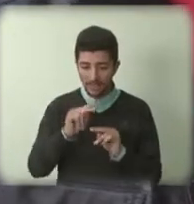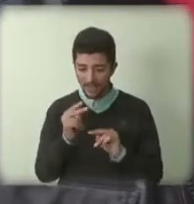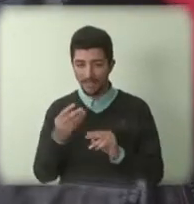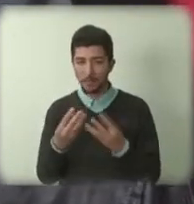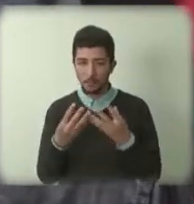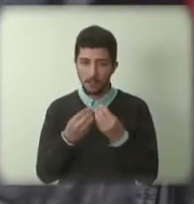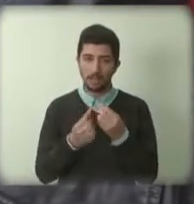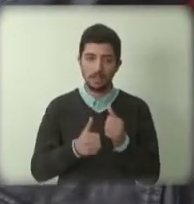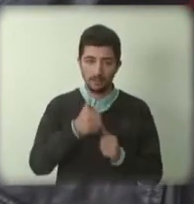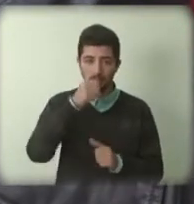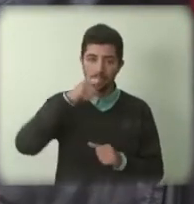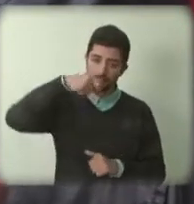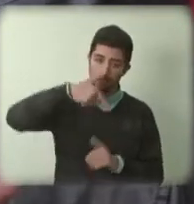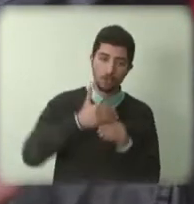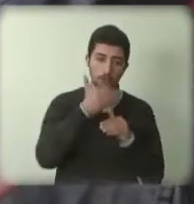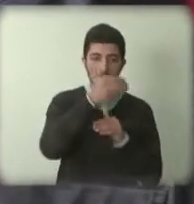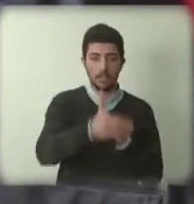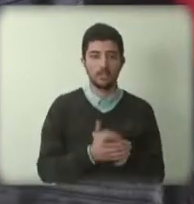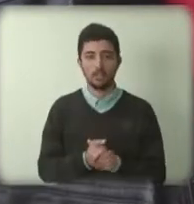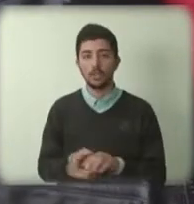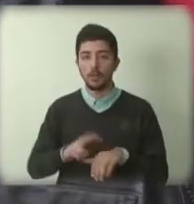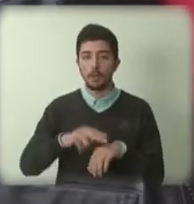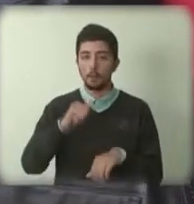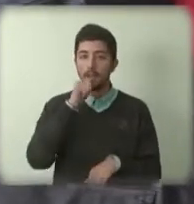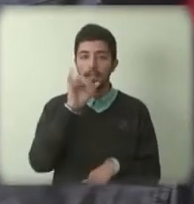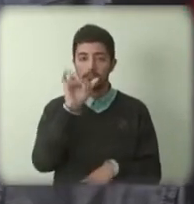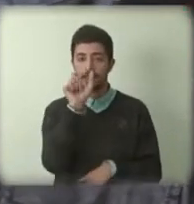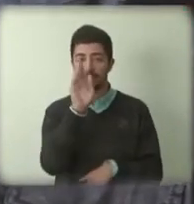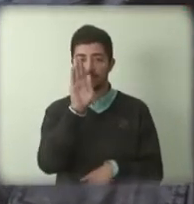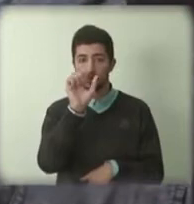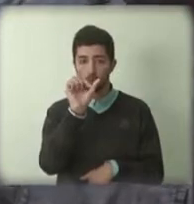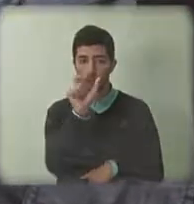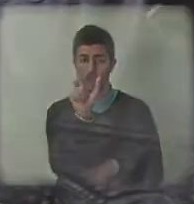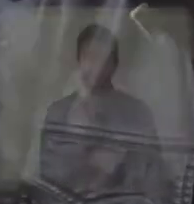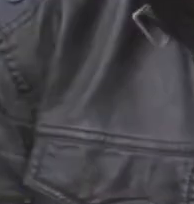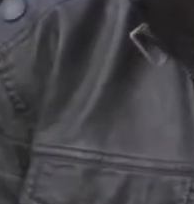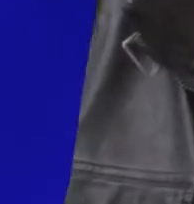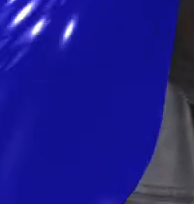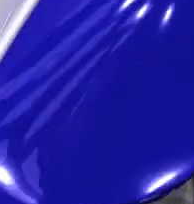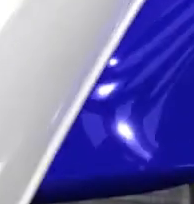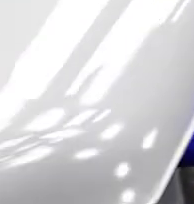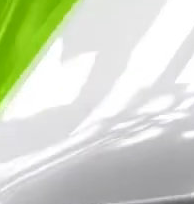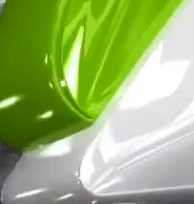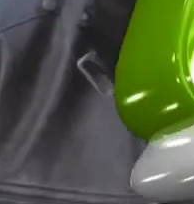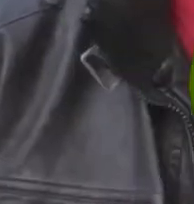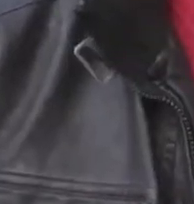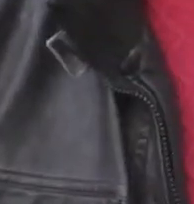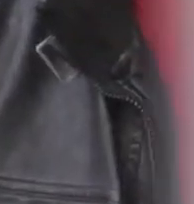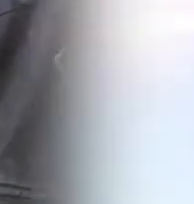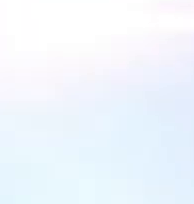شربة مي صغيره في الرضعه. مثلا الام ممكن تفضل ماء اليانسون منيح للاطفال في هذا العمر.